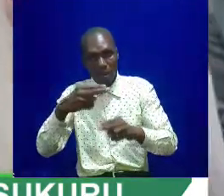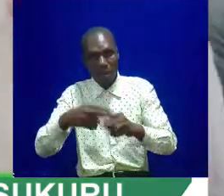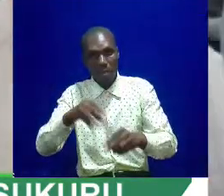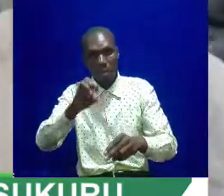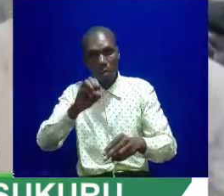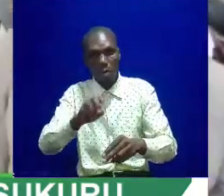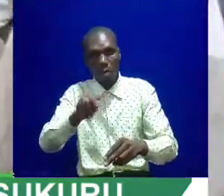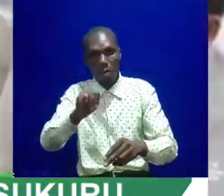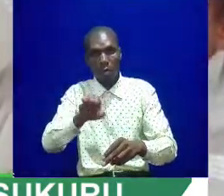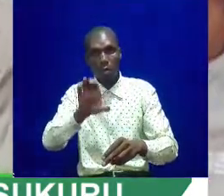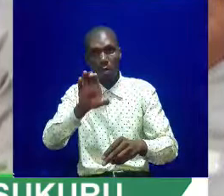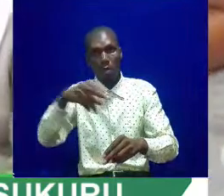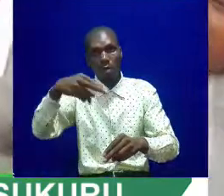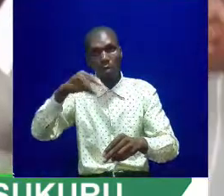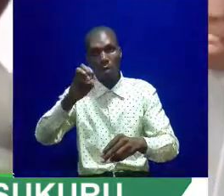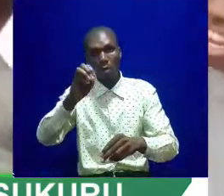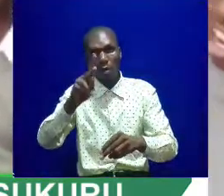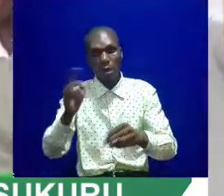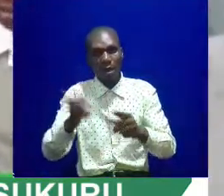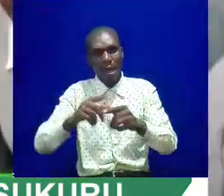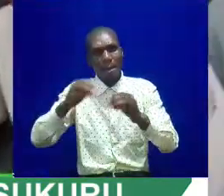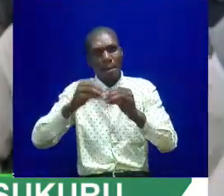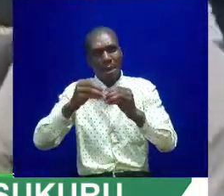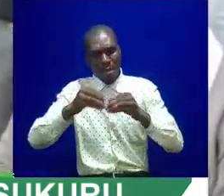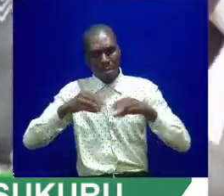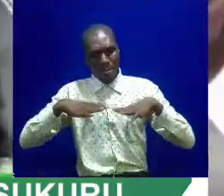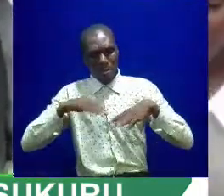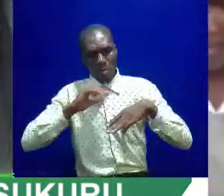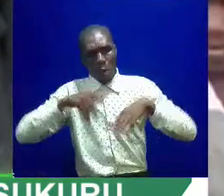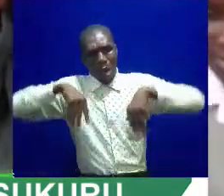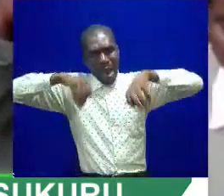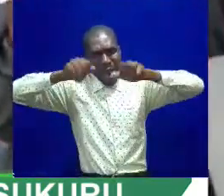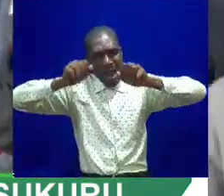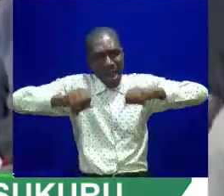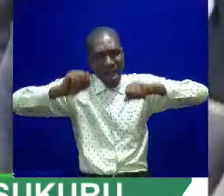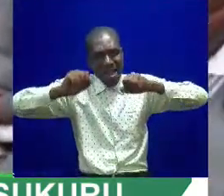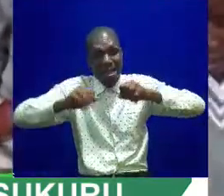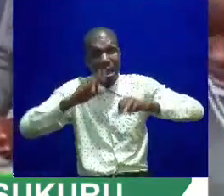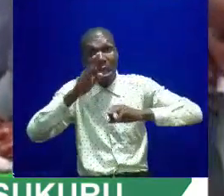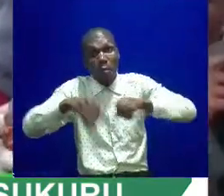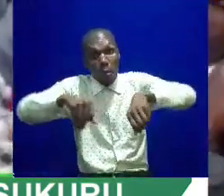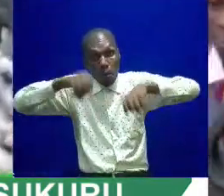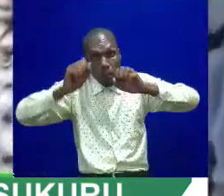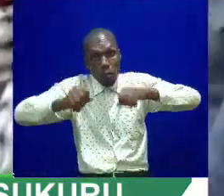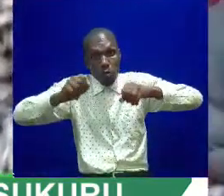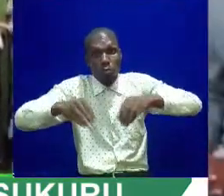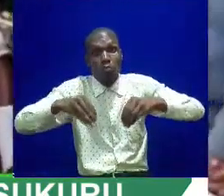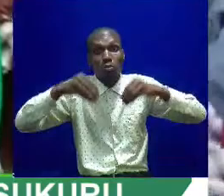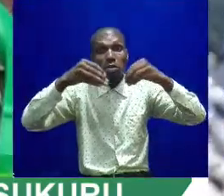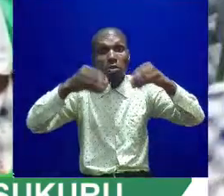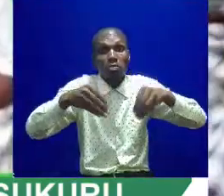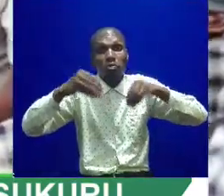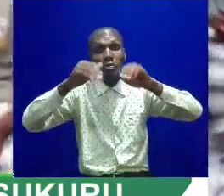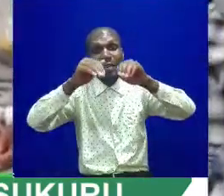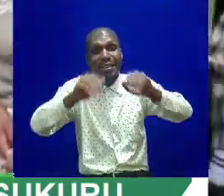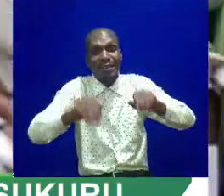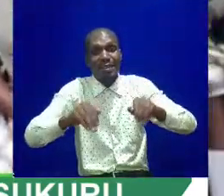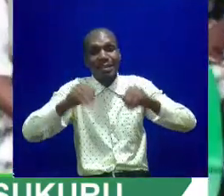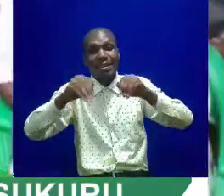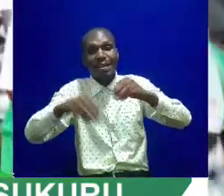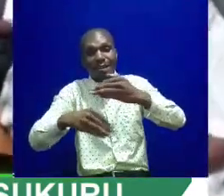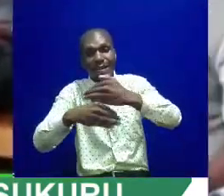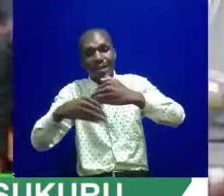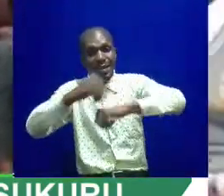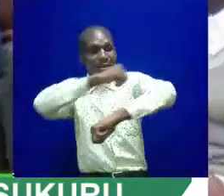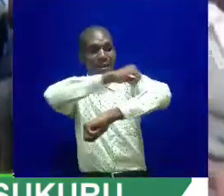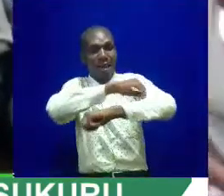abaga komera na naba menyi abo bago chikwikero ko iwana go senkoro baro buremo bo eriende eskuru yo chikwa gachwa eriyo